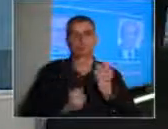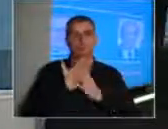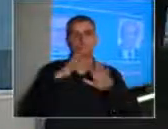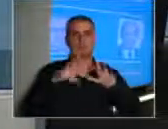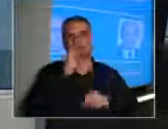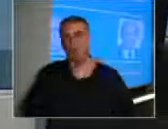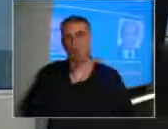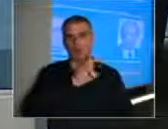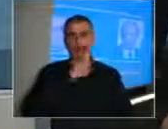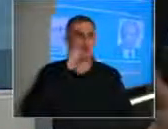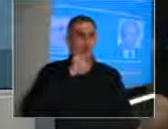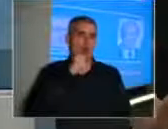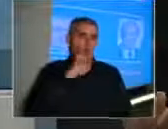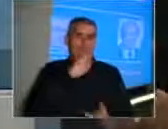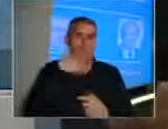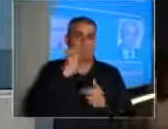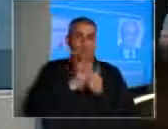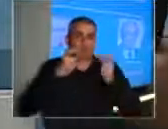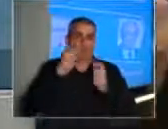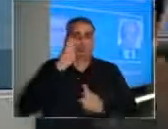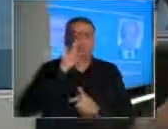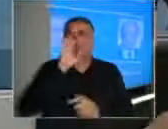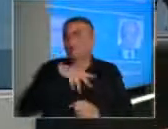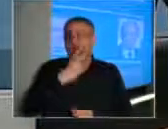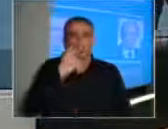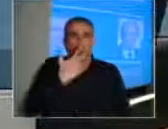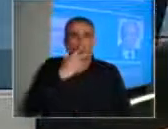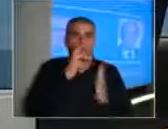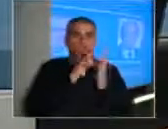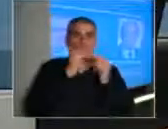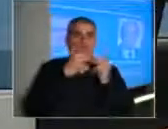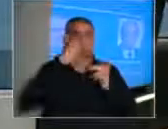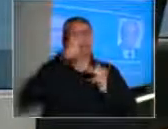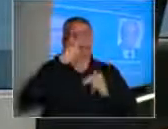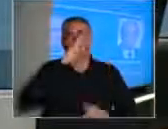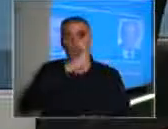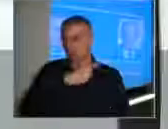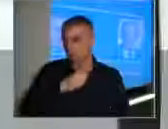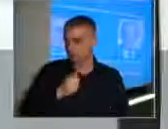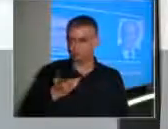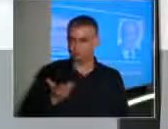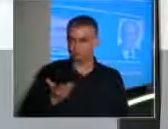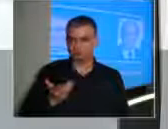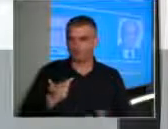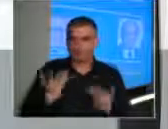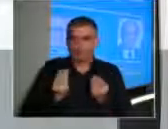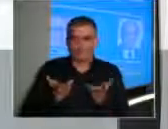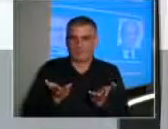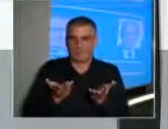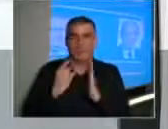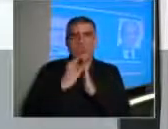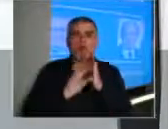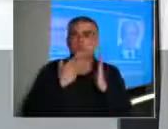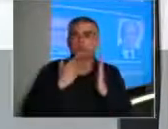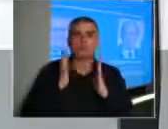הממשלה לכחול לבן, אם הם יהיו יותר גדולים, אפילו ב3 מנדטים. אבל אין חיה כזאת, כי החוק